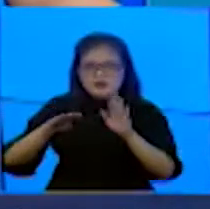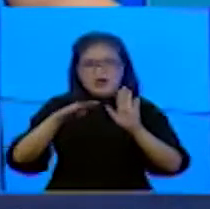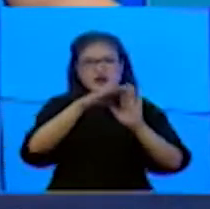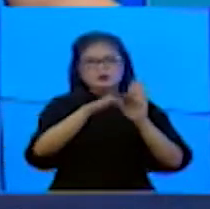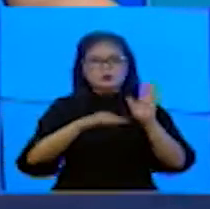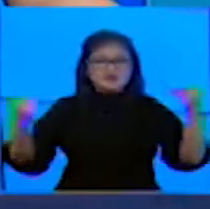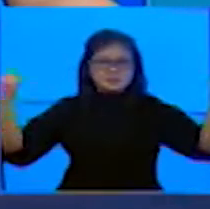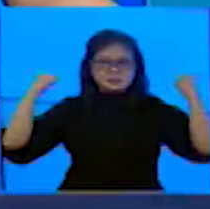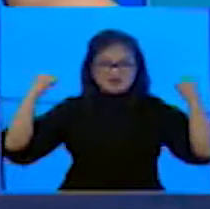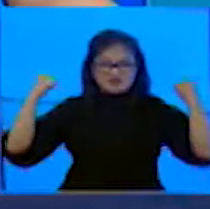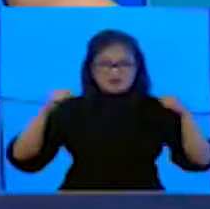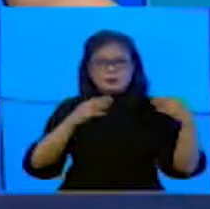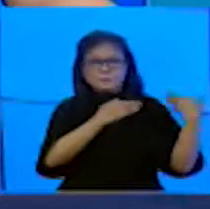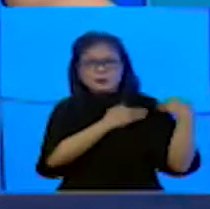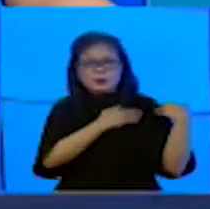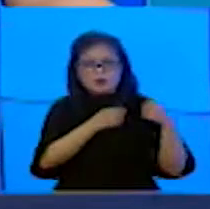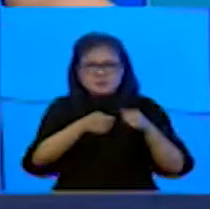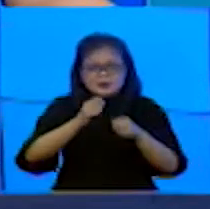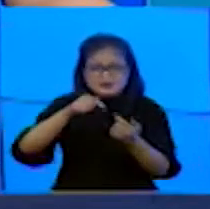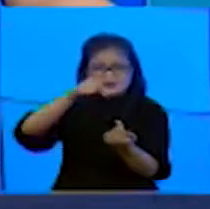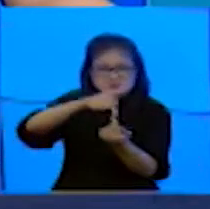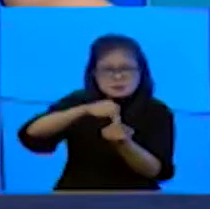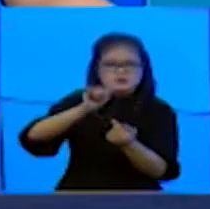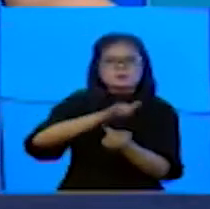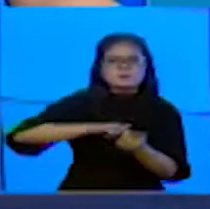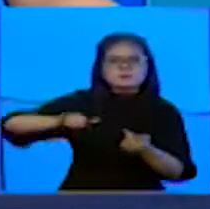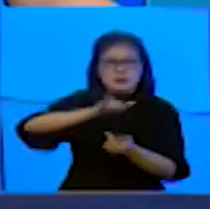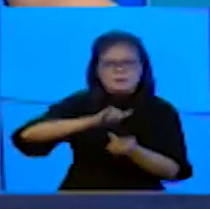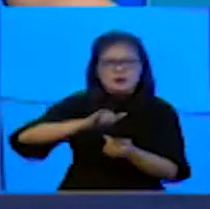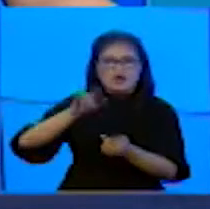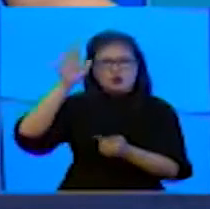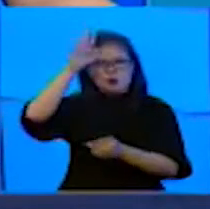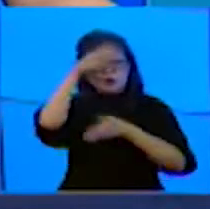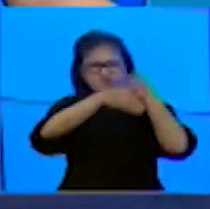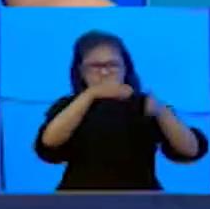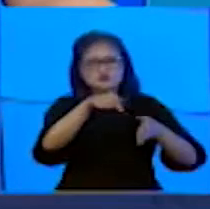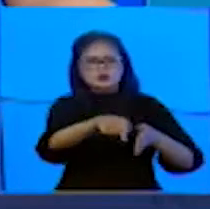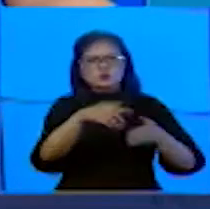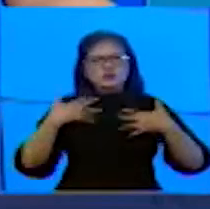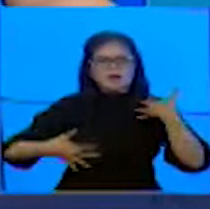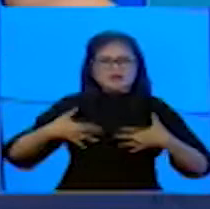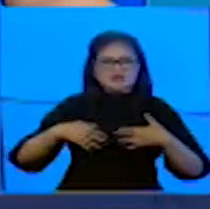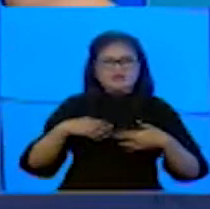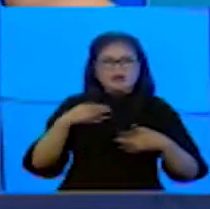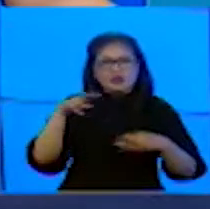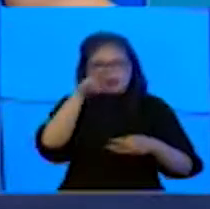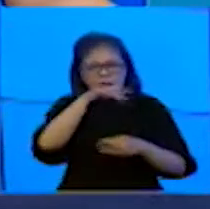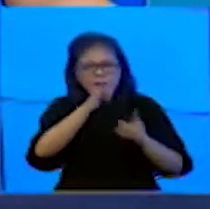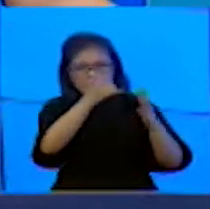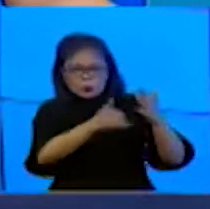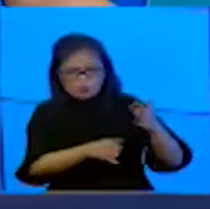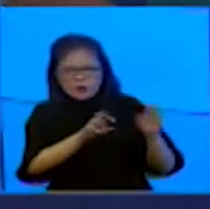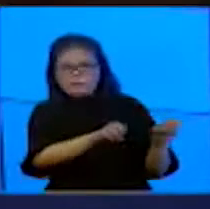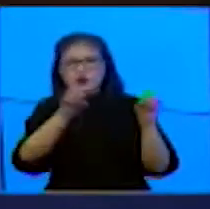rapid test massal di tempat hiburan malam. Seorang pengunjung reaktif dievakuasi untuk menjalani isolasi mandiri.